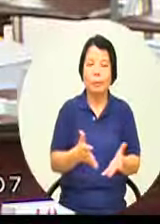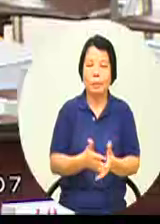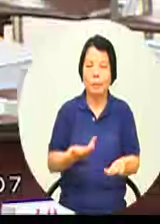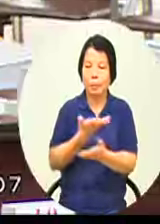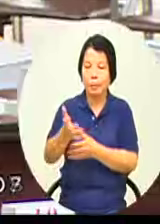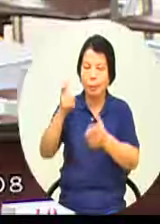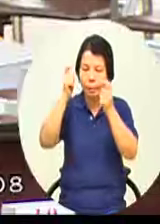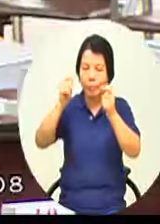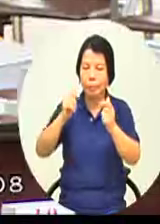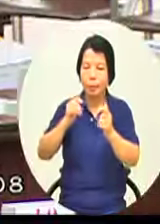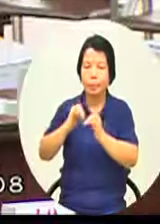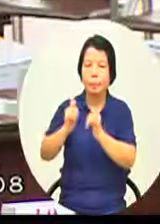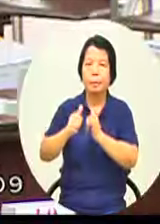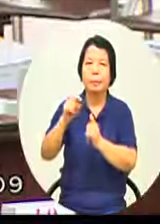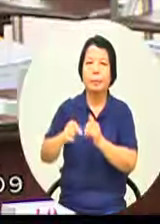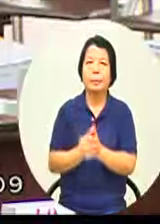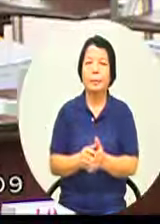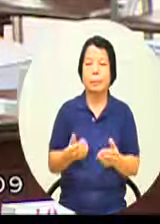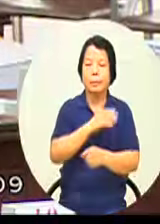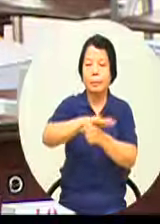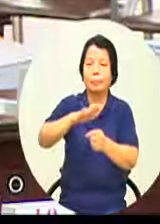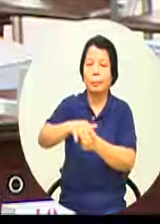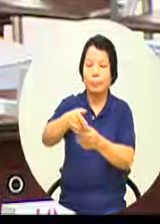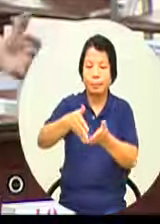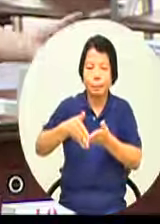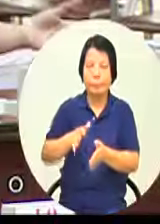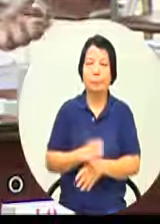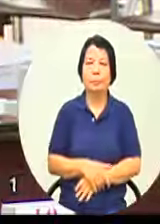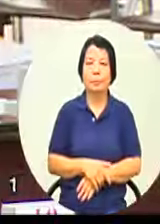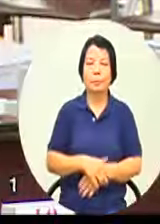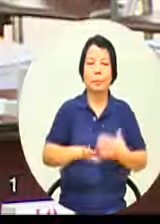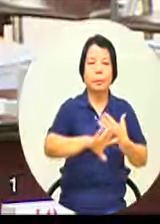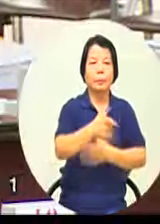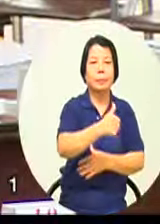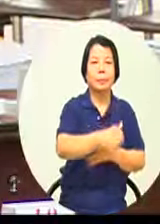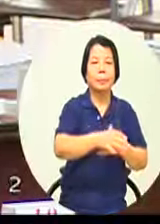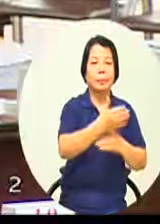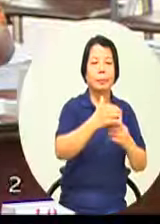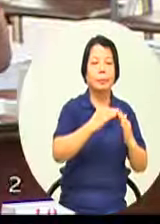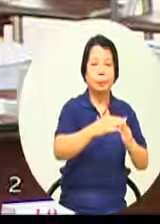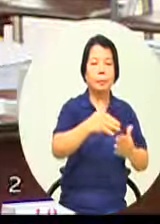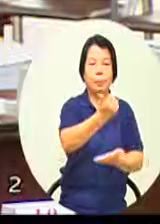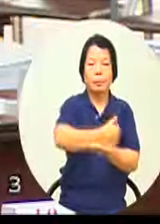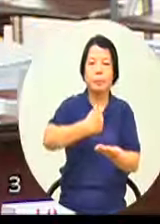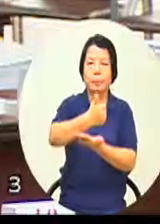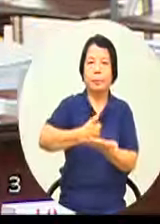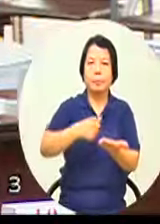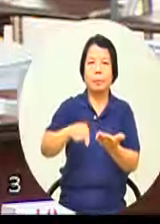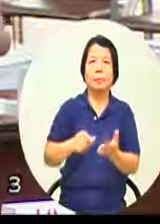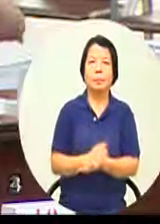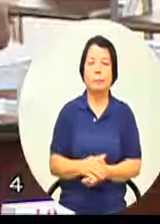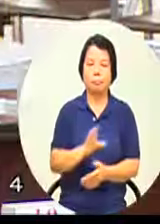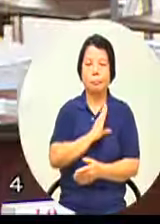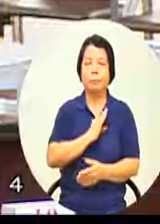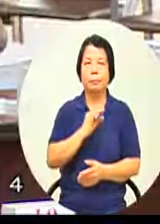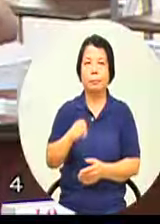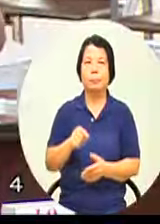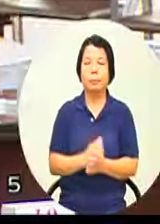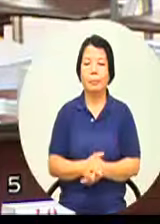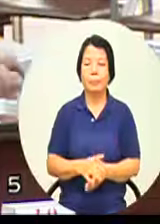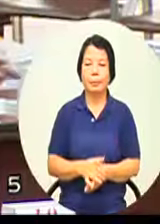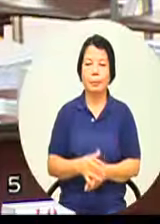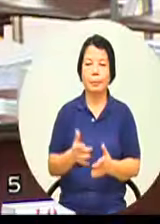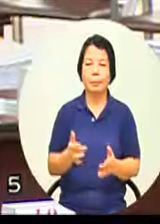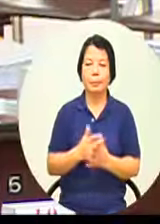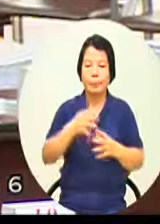高雄市来满足他需求啊。啊，你把关起过来，对不对？当然，吼、哦，伊迄落吼叶菜类这个